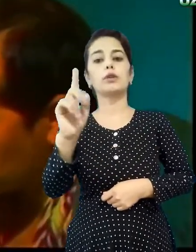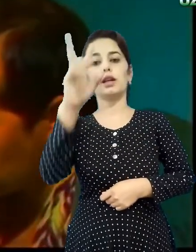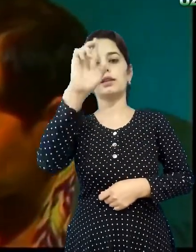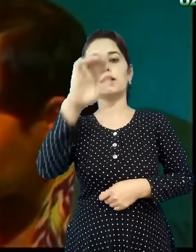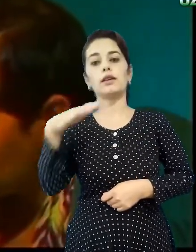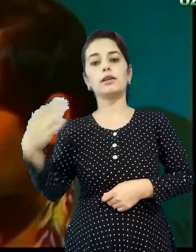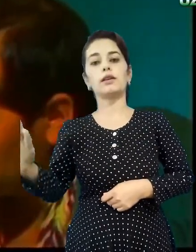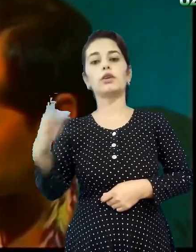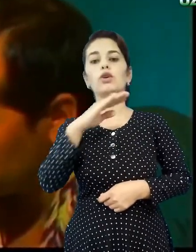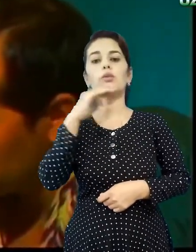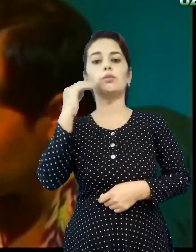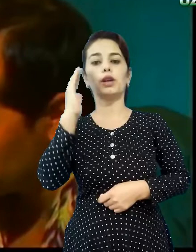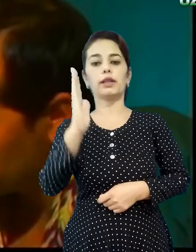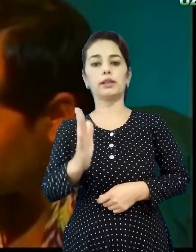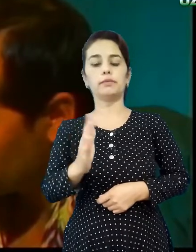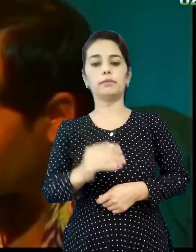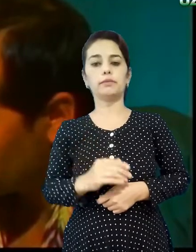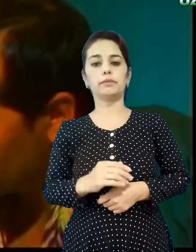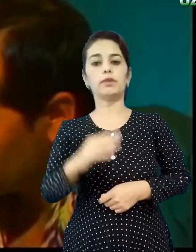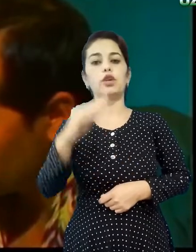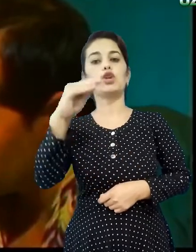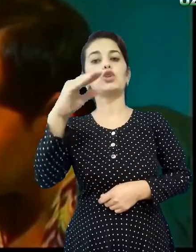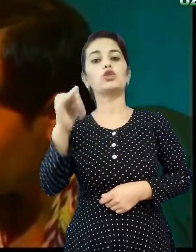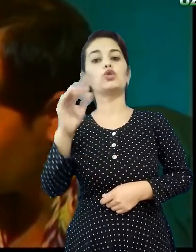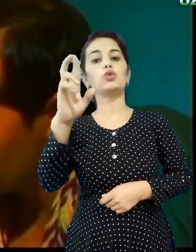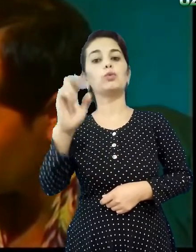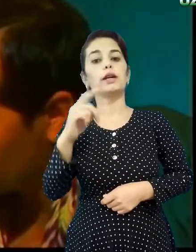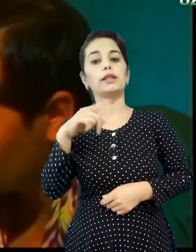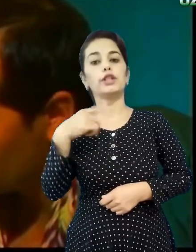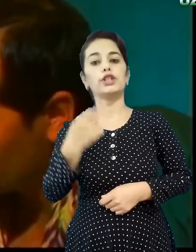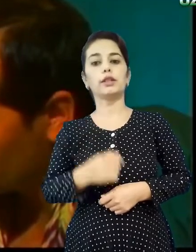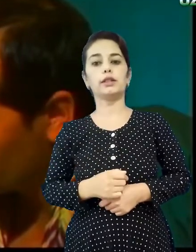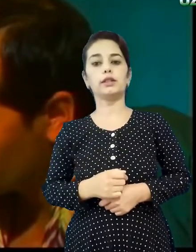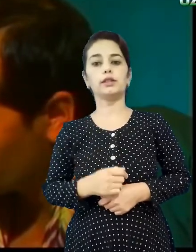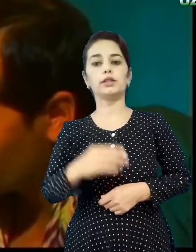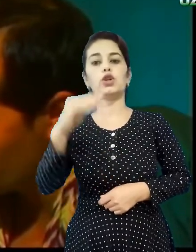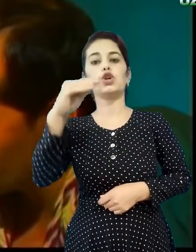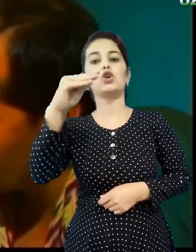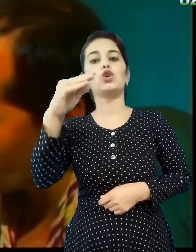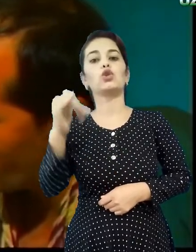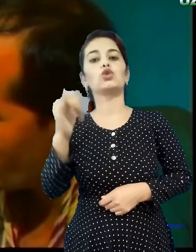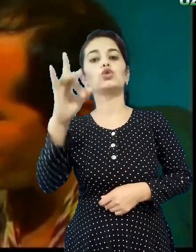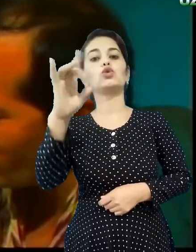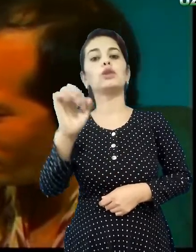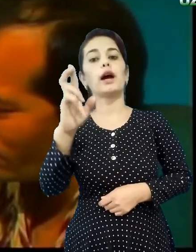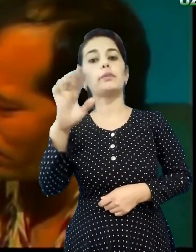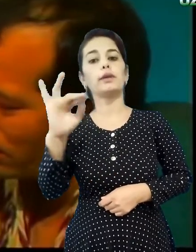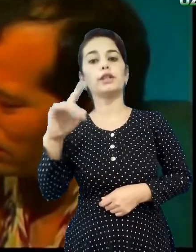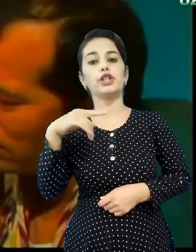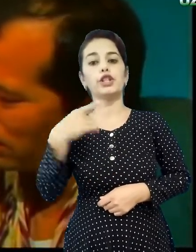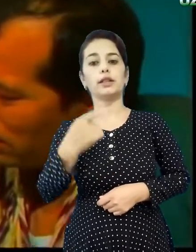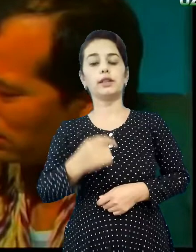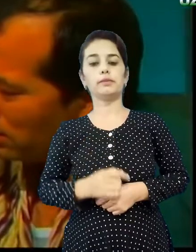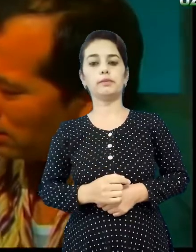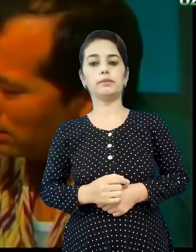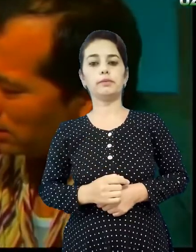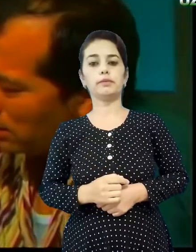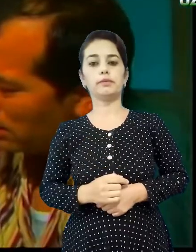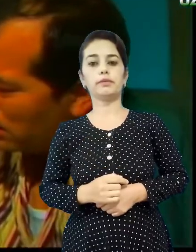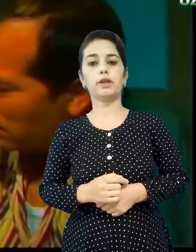Kavkaz tomonlarda ko'p bo'ladi. Juba deyishadi. Jurabi